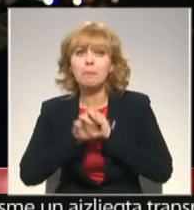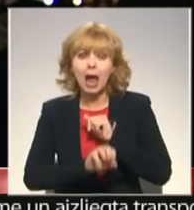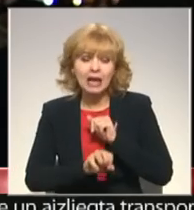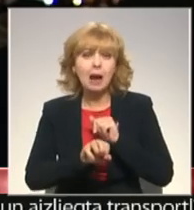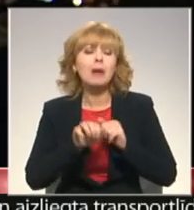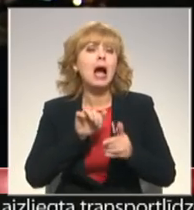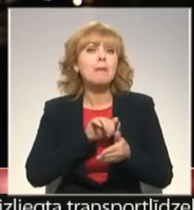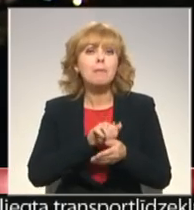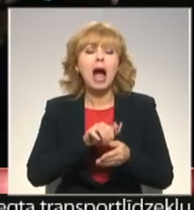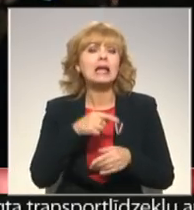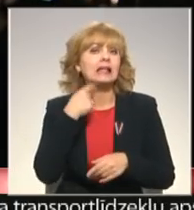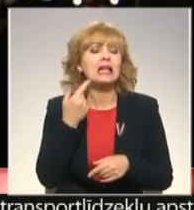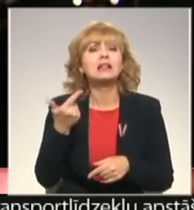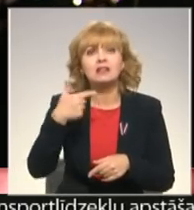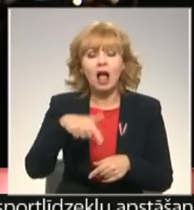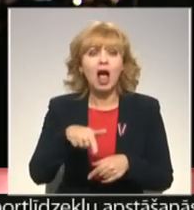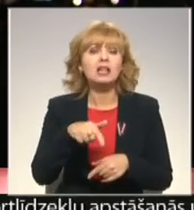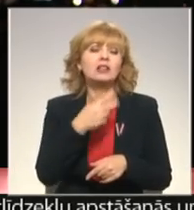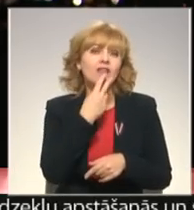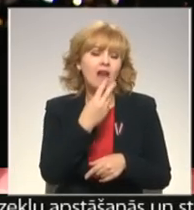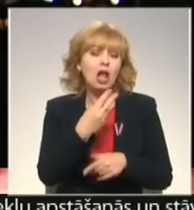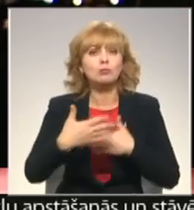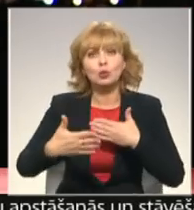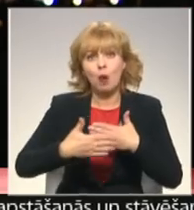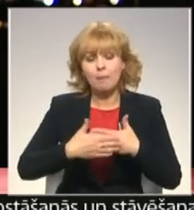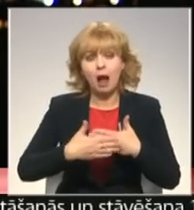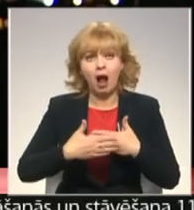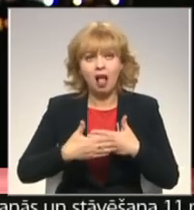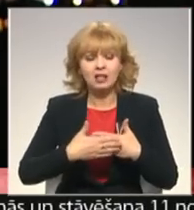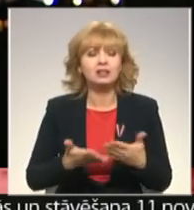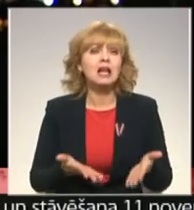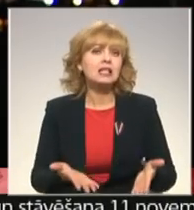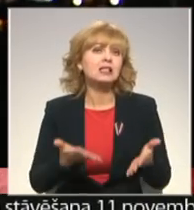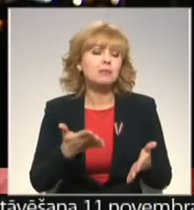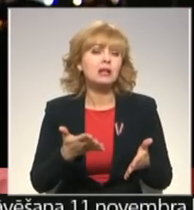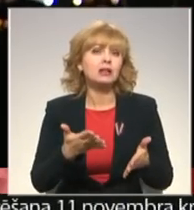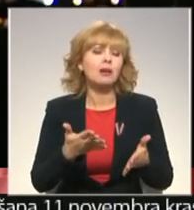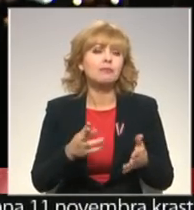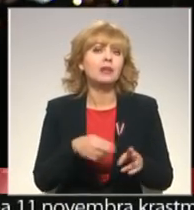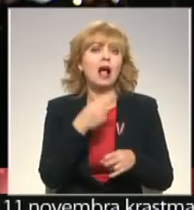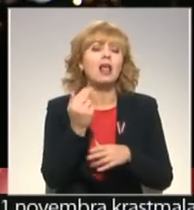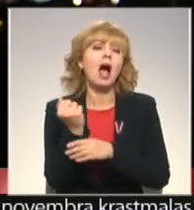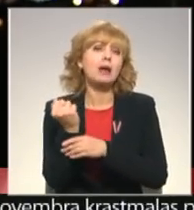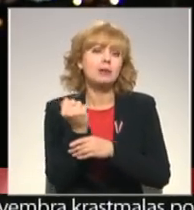laiks būs iespēja arī vērot gājienu no malas un spilgtākie šī lāpu gājiena virki noteikti arī panorāmā